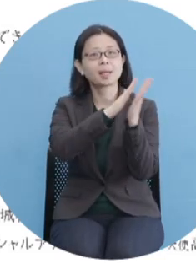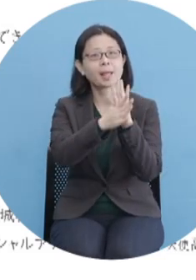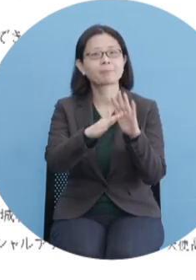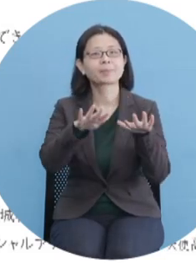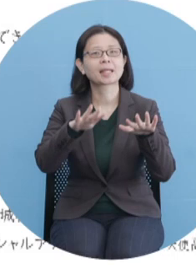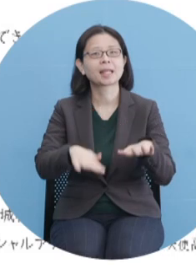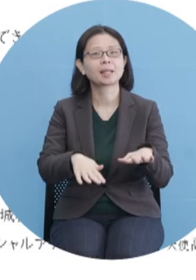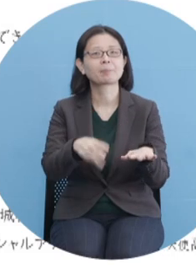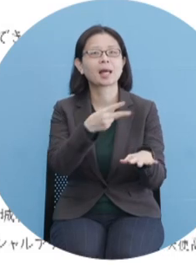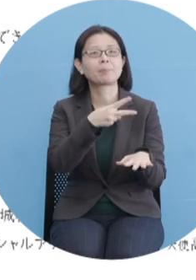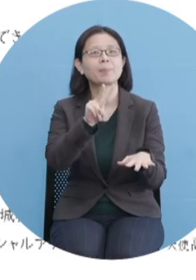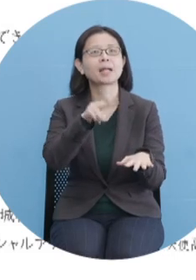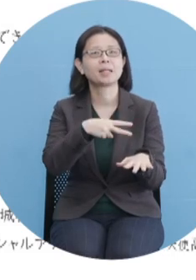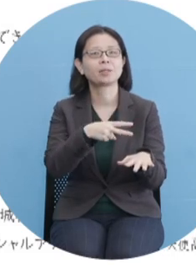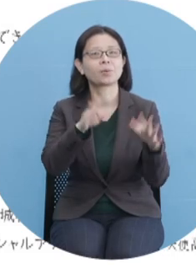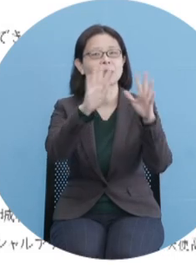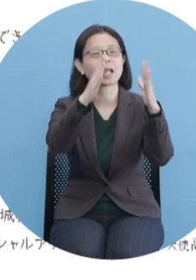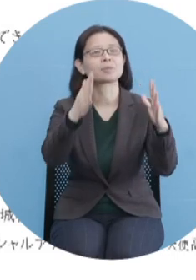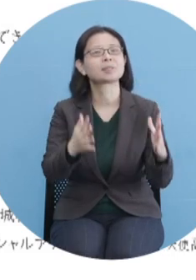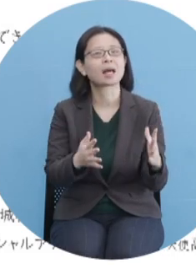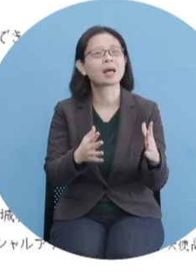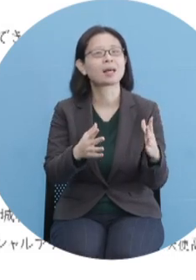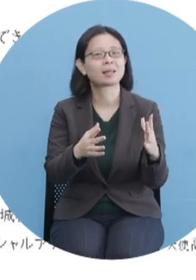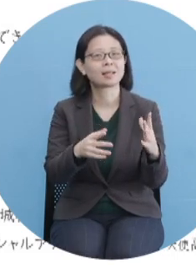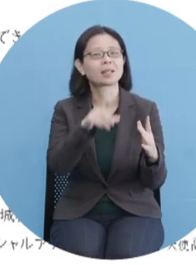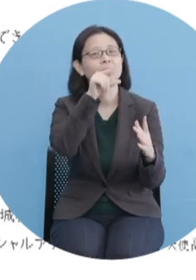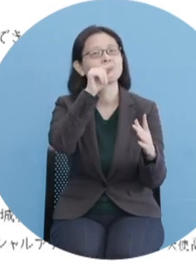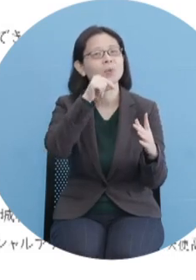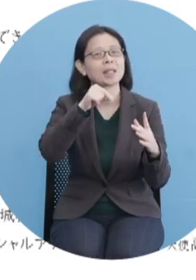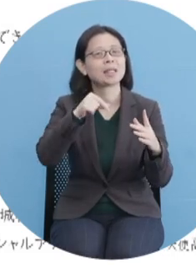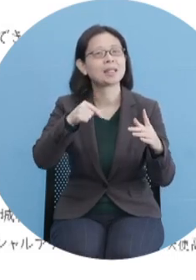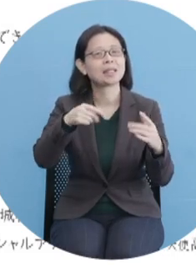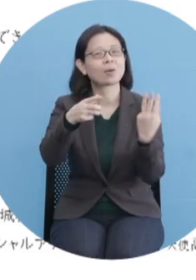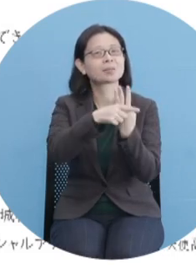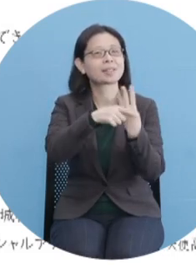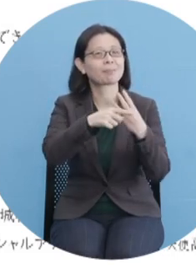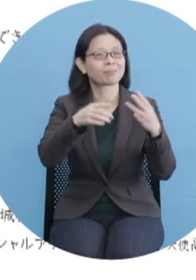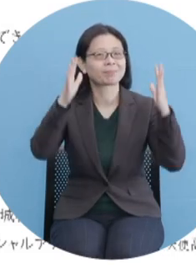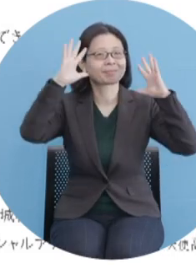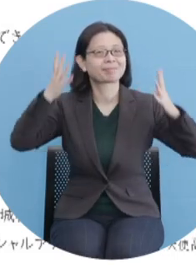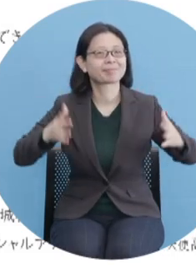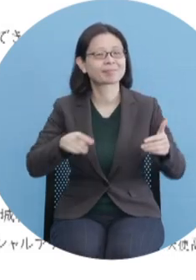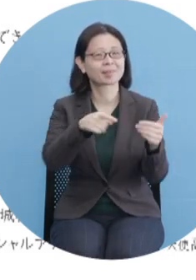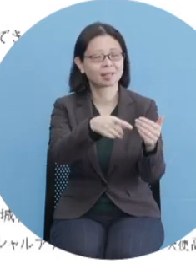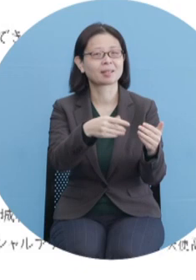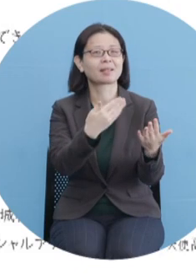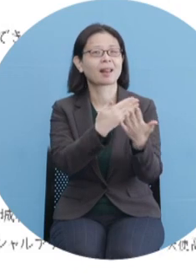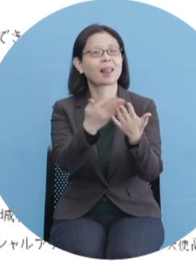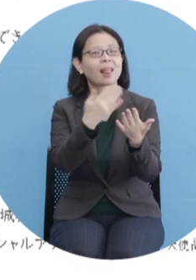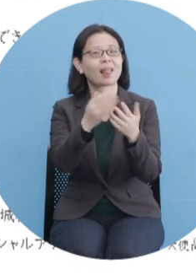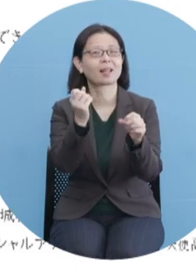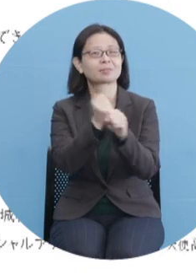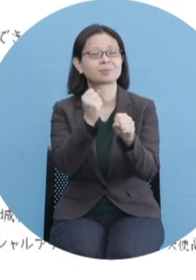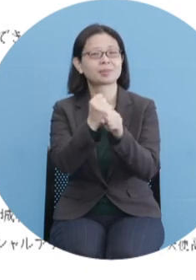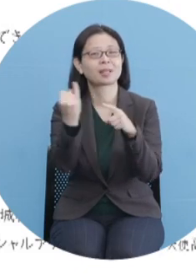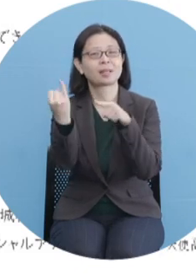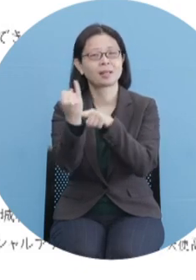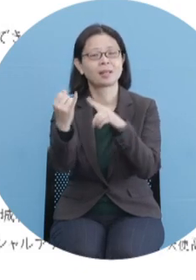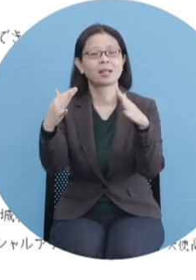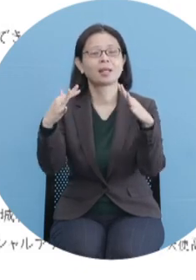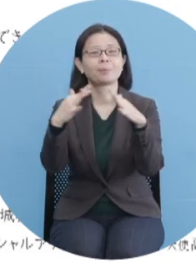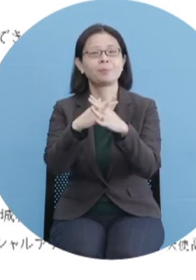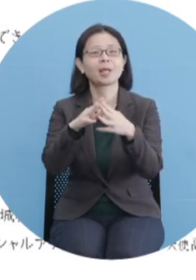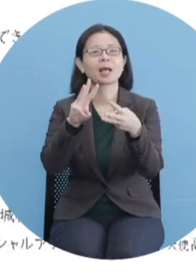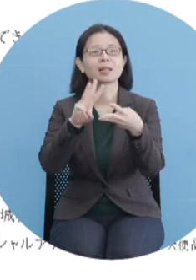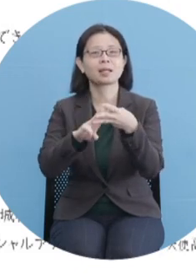のバリーさんを作られたあゆキャラえ2012のグランプリの海野親であるえ三田麻子さんに